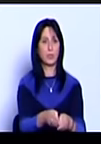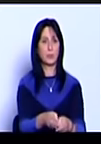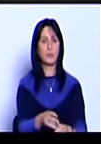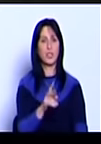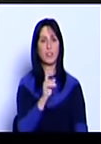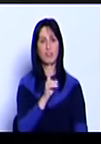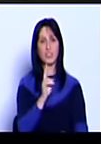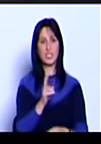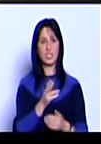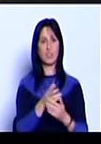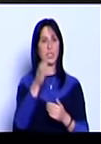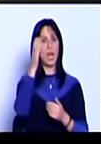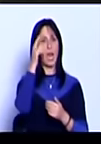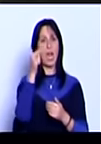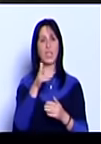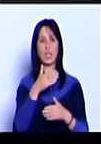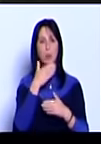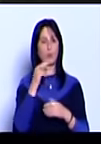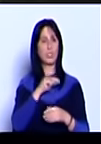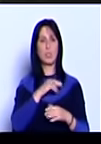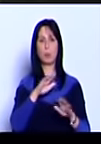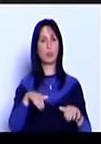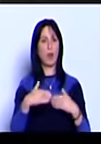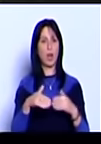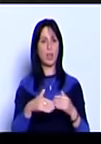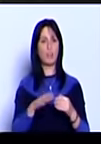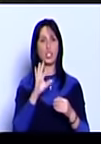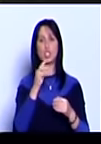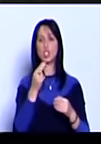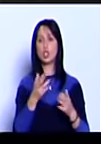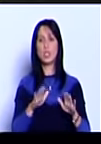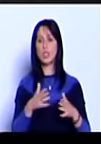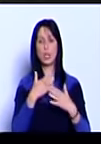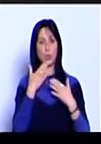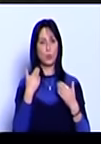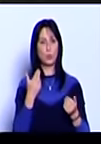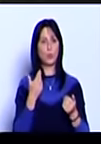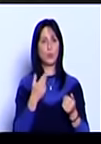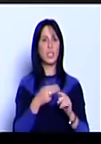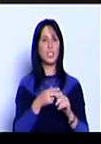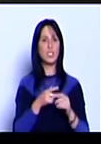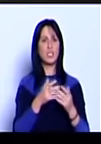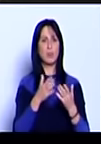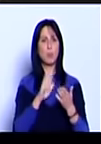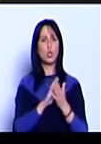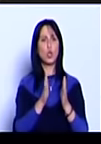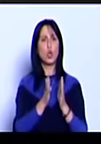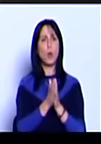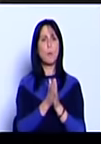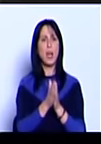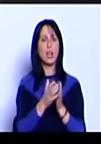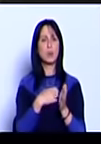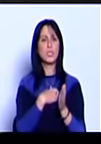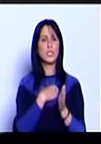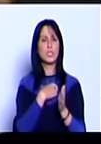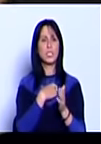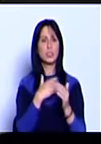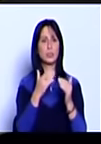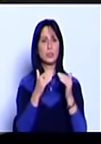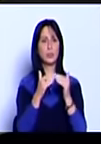რომელსაც განათლება აკლია სამუშაო არ აქვს სოციუმში ადგილი არ აქვს ისეთ მდგომარეობა დღეშია ჩავარდნილი